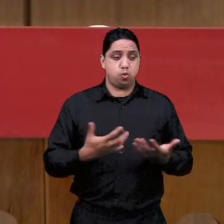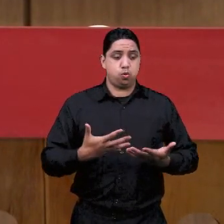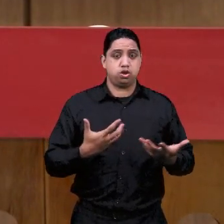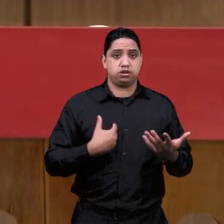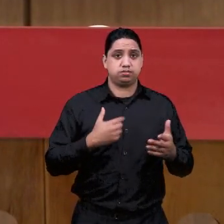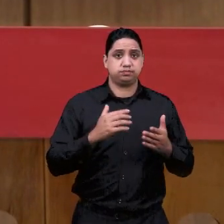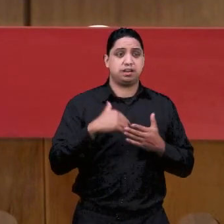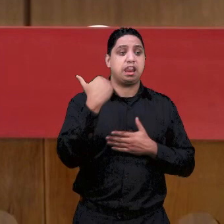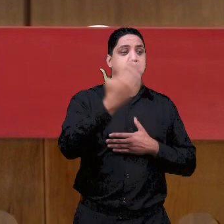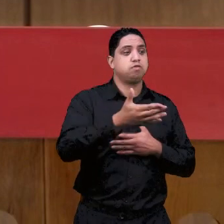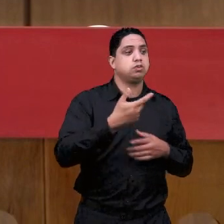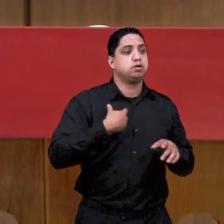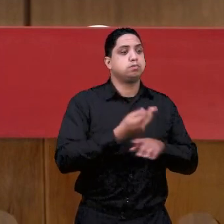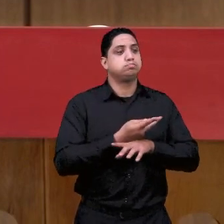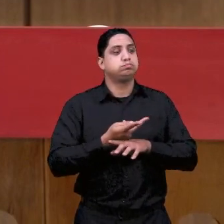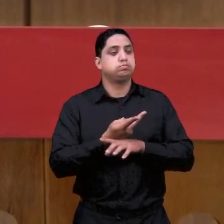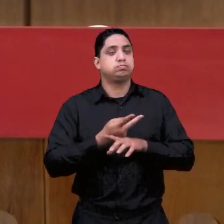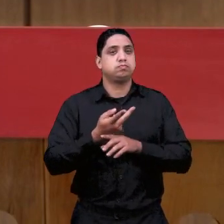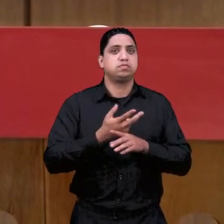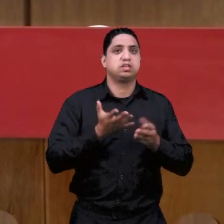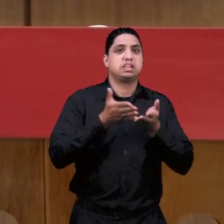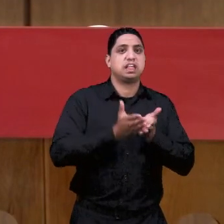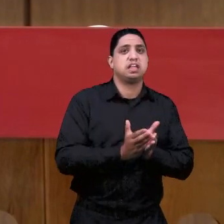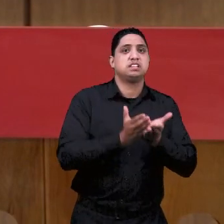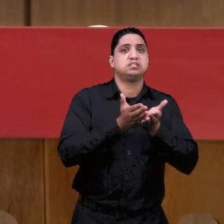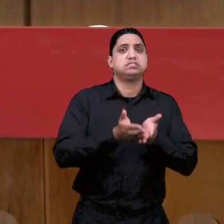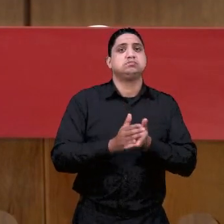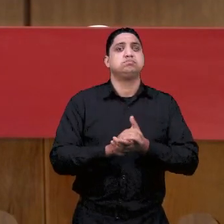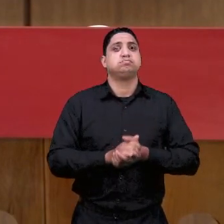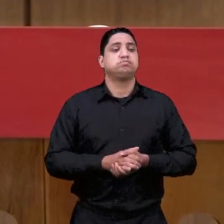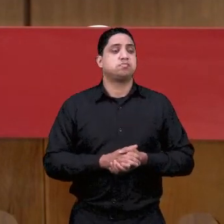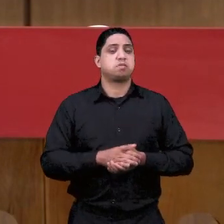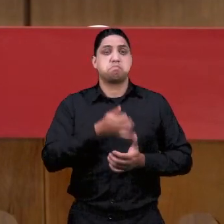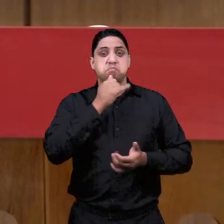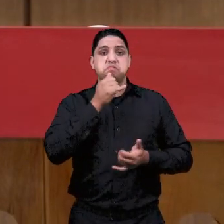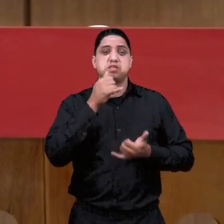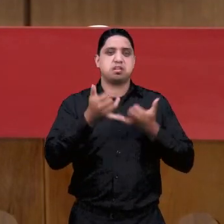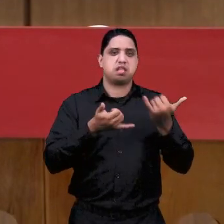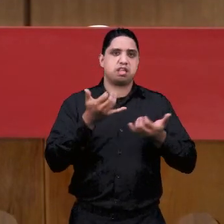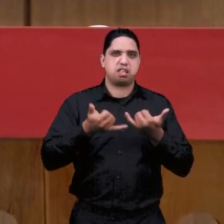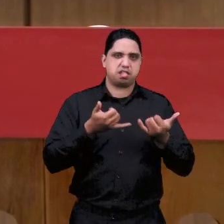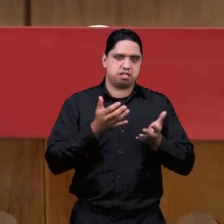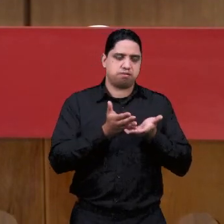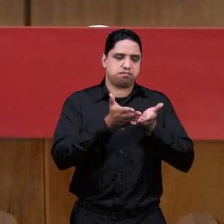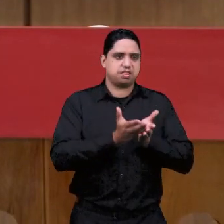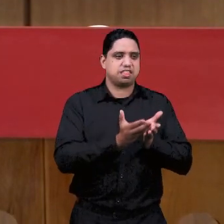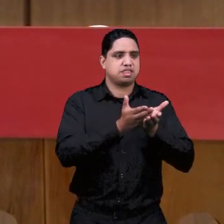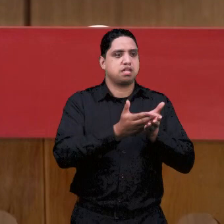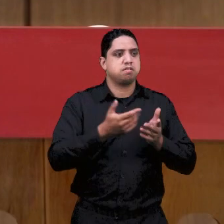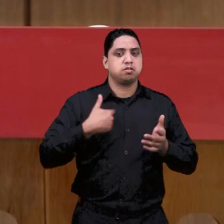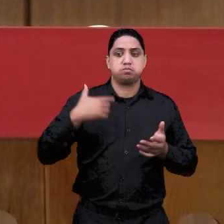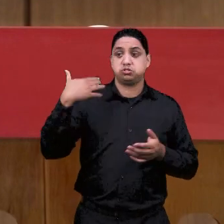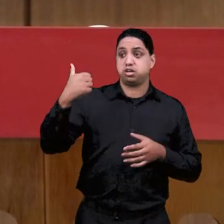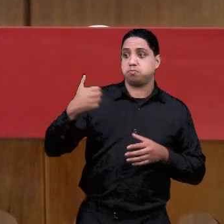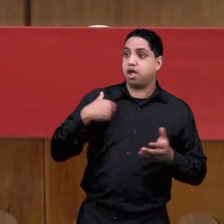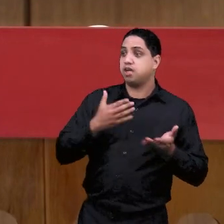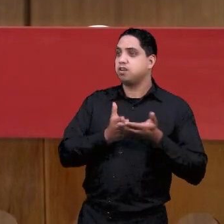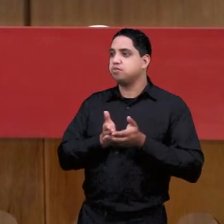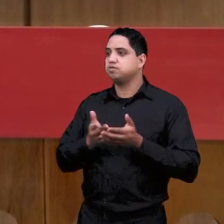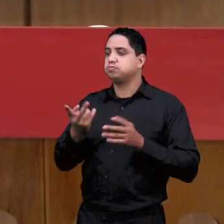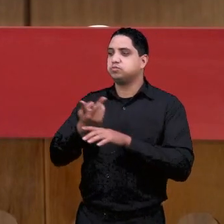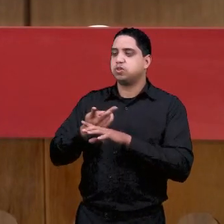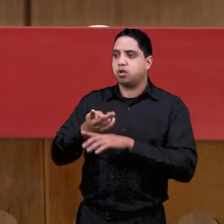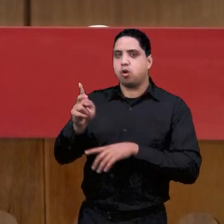sorcière. Ah, j'étais dans un bateau. Quelqu'un est passé du bateau, m'a appelé et j'ai quitté l'œuvre. Un homme qui est déjà